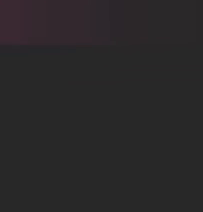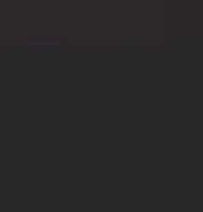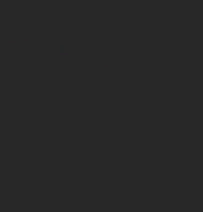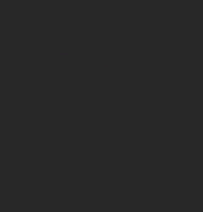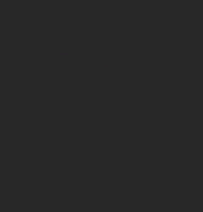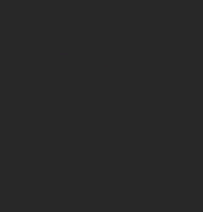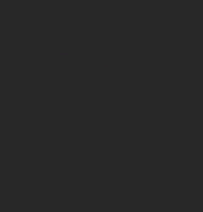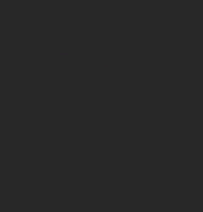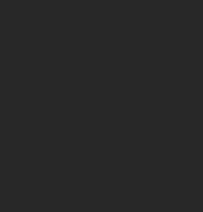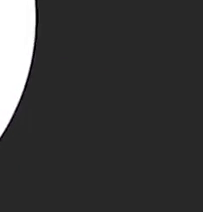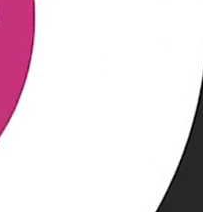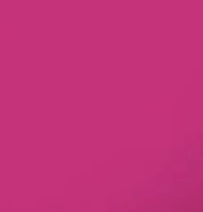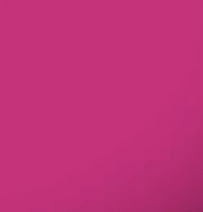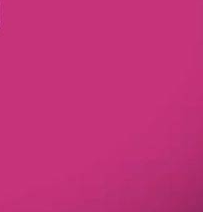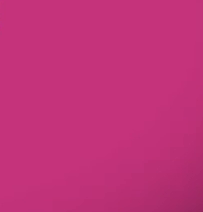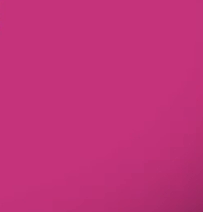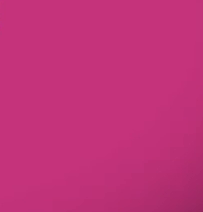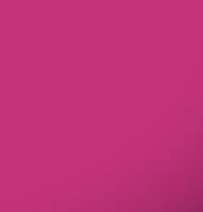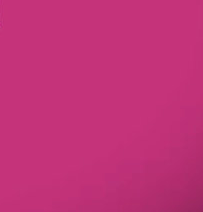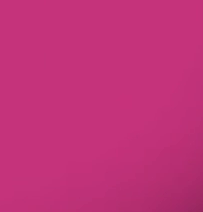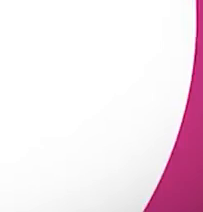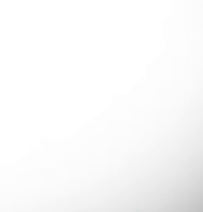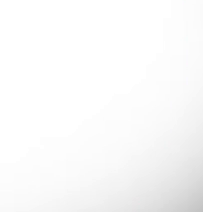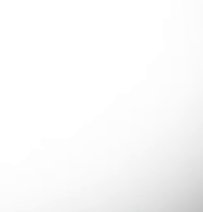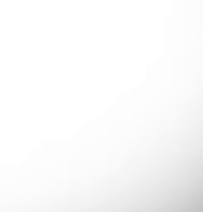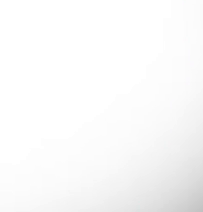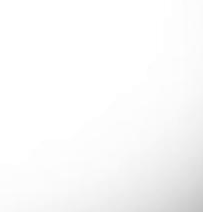Re, visi ēters ir te!